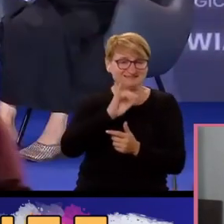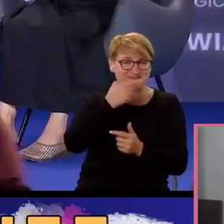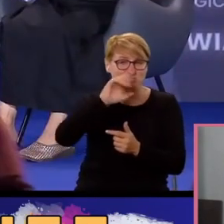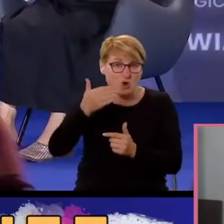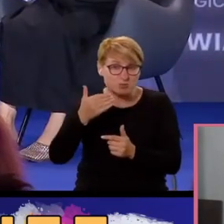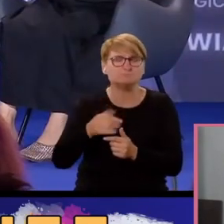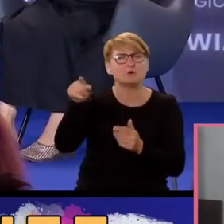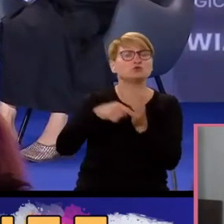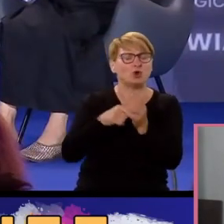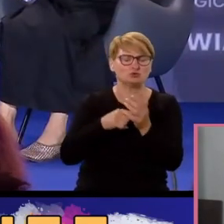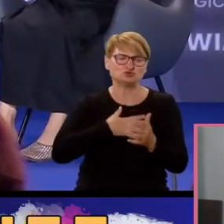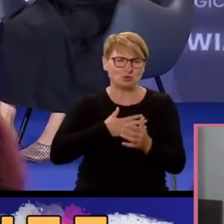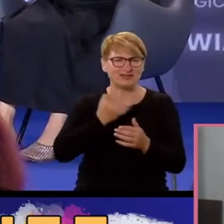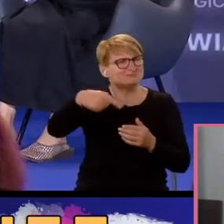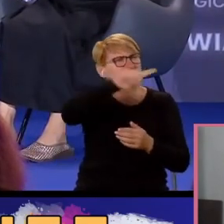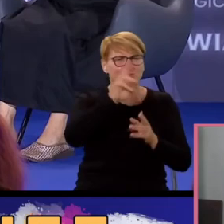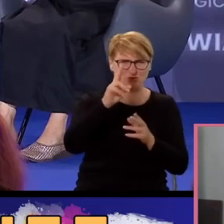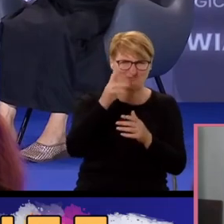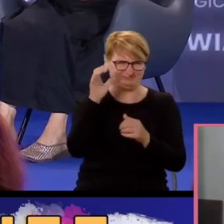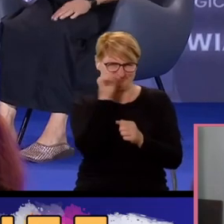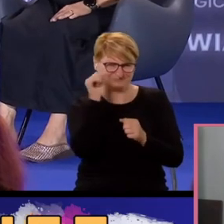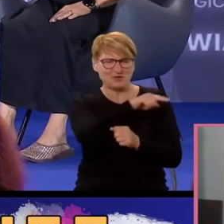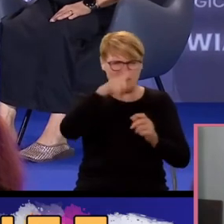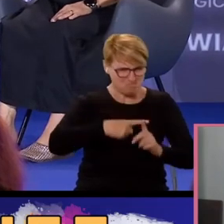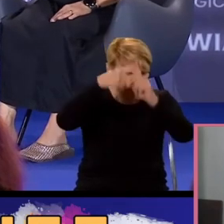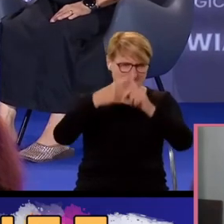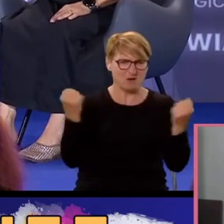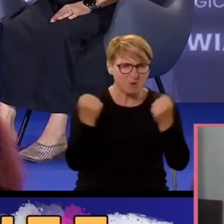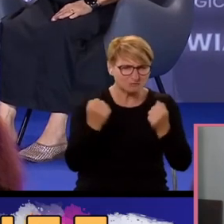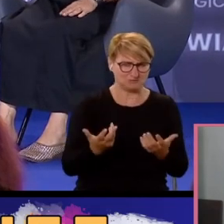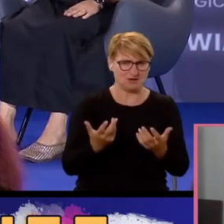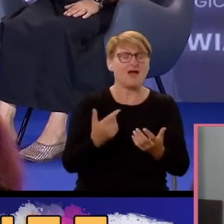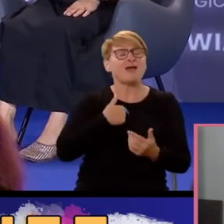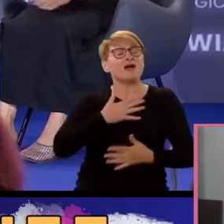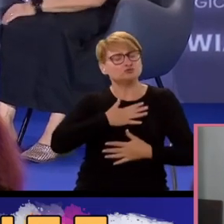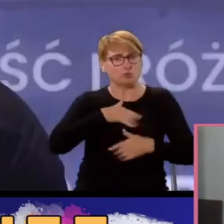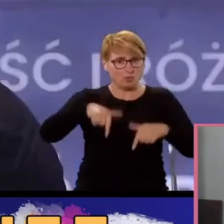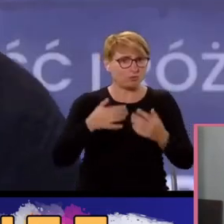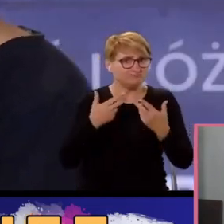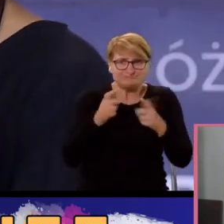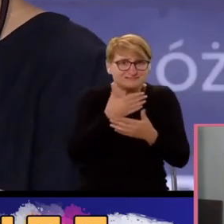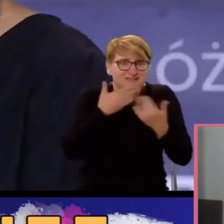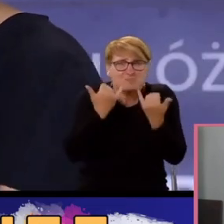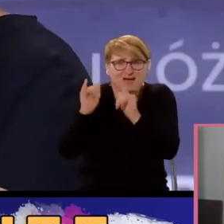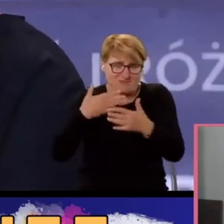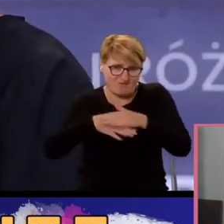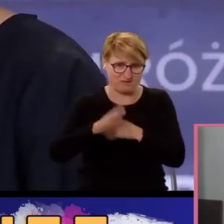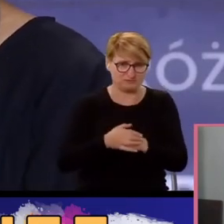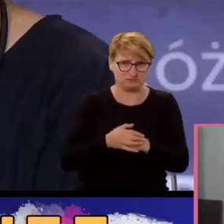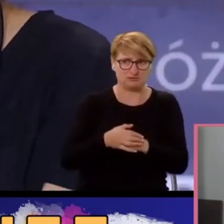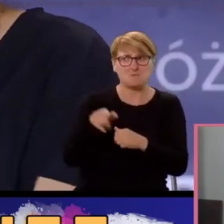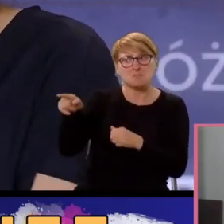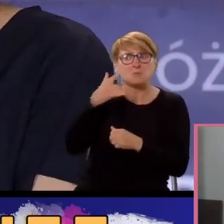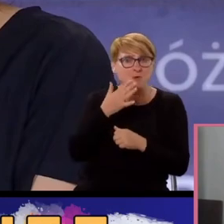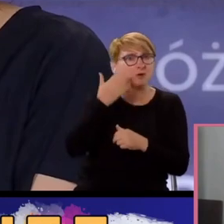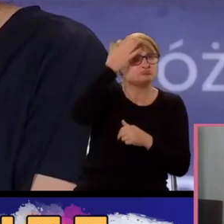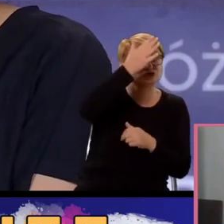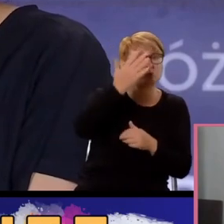do takich niepoprawnych optymistów, ale myślę, że właściwie nic innego nam nie zostało dzisiaj, jak spróbować pomyśleć o tym, jak mówisz o przyszłości i